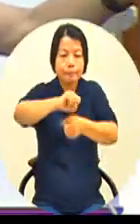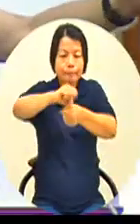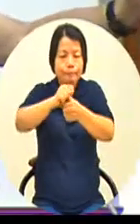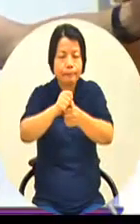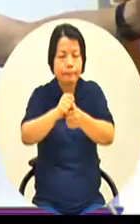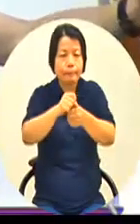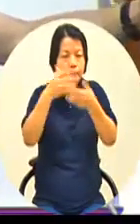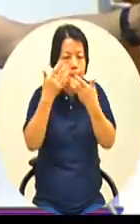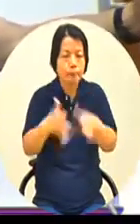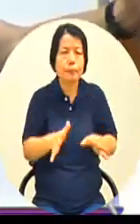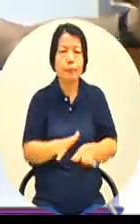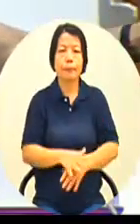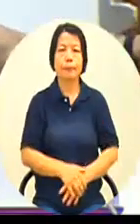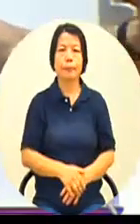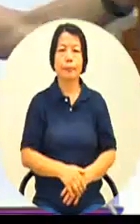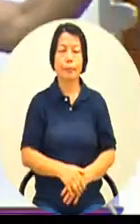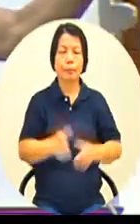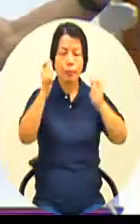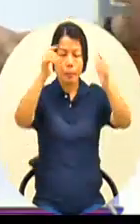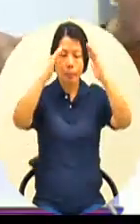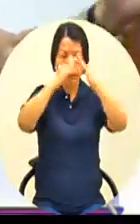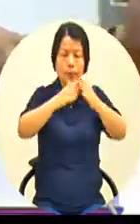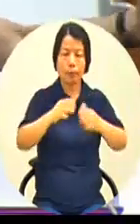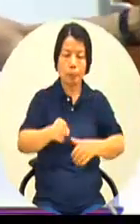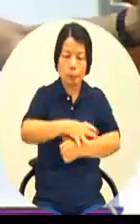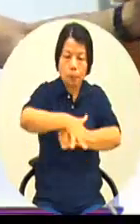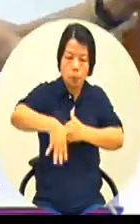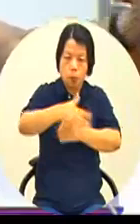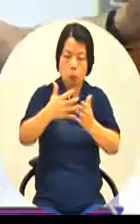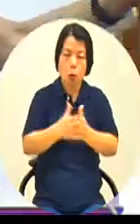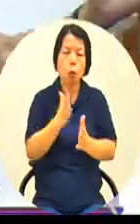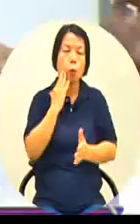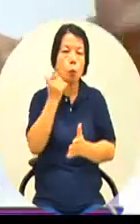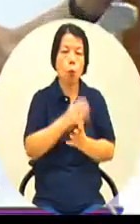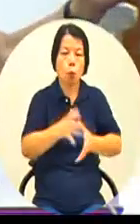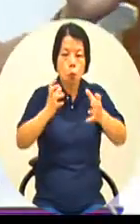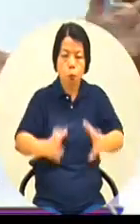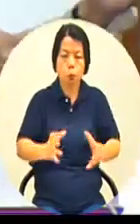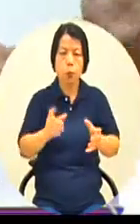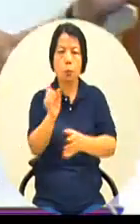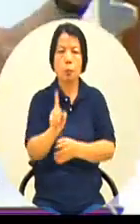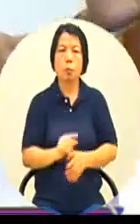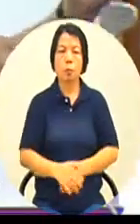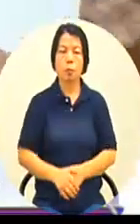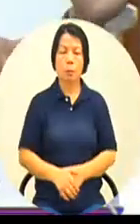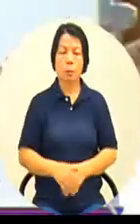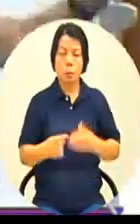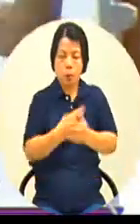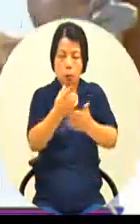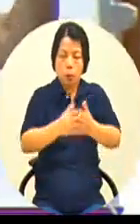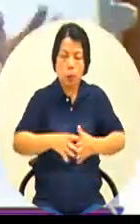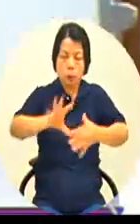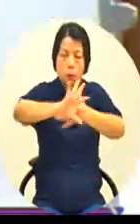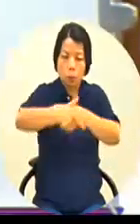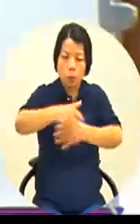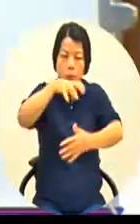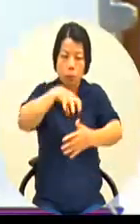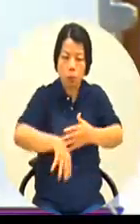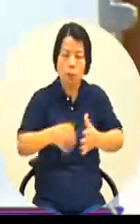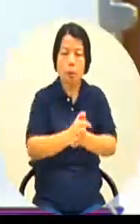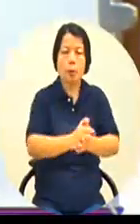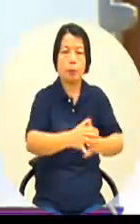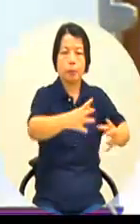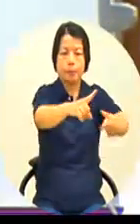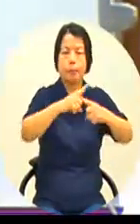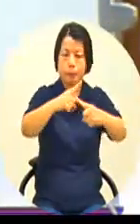你若讲咱高雄市各局处若办啥物，只要我都吸引国内外来高雄，